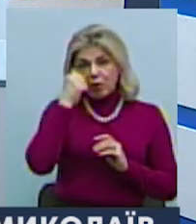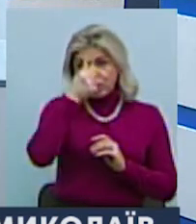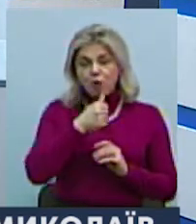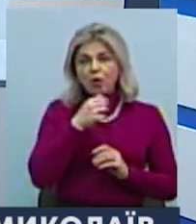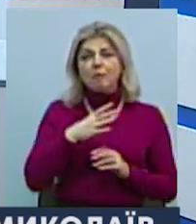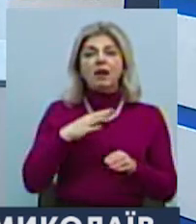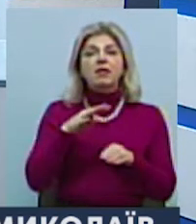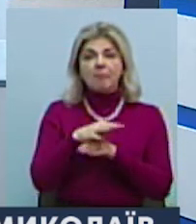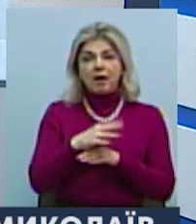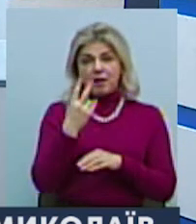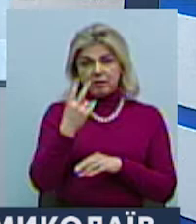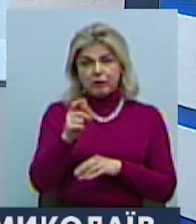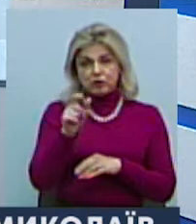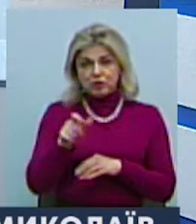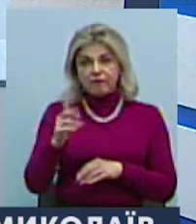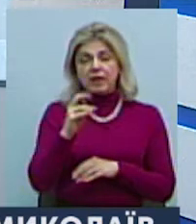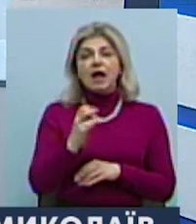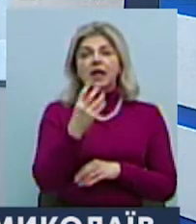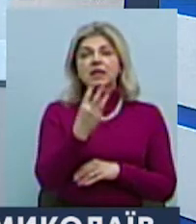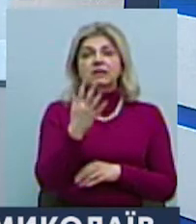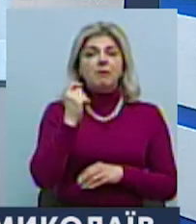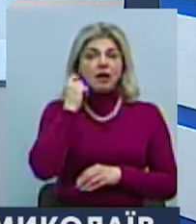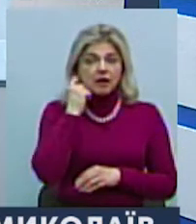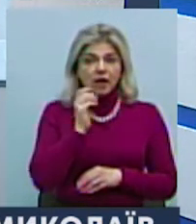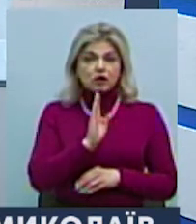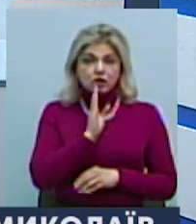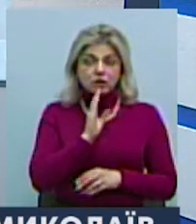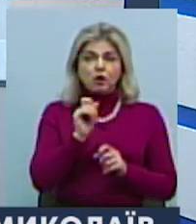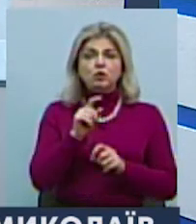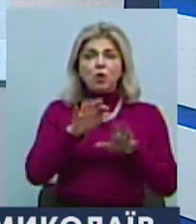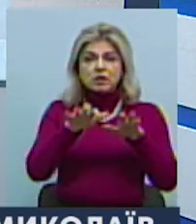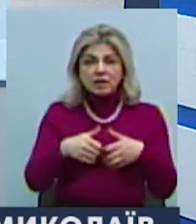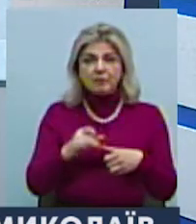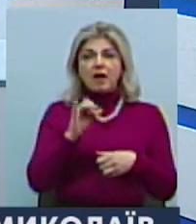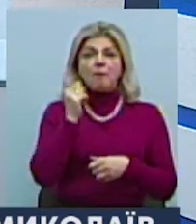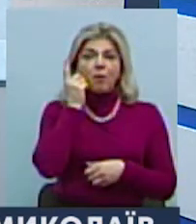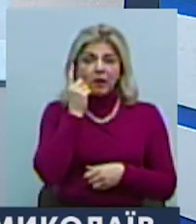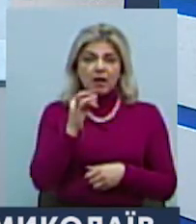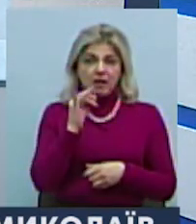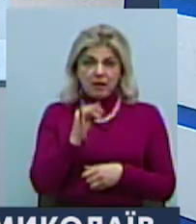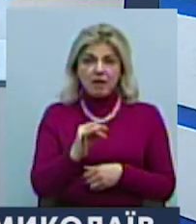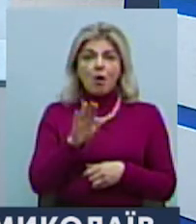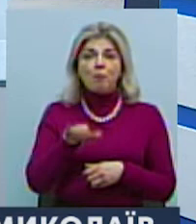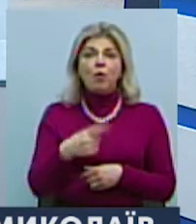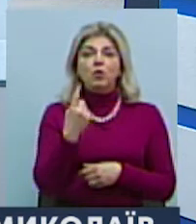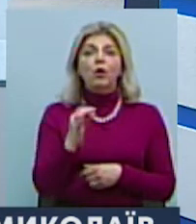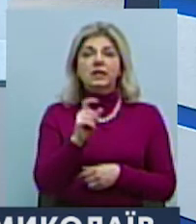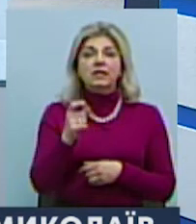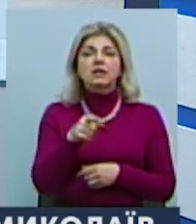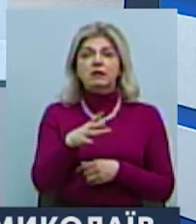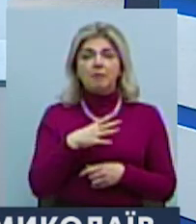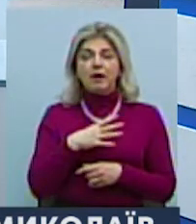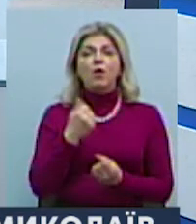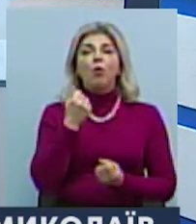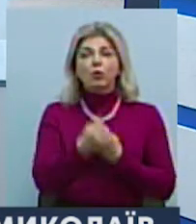на 35-річну жінку, заволодівши її майном, золотим прикрасами та мобільним телефоном. Потім один із них завдав потерпілій